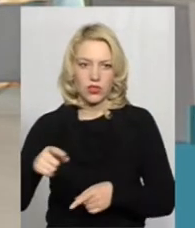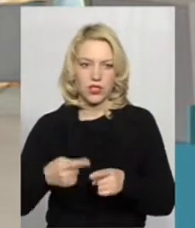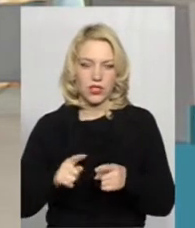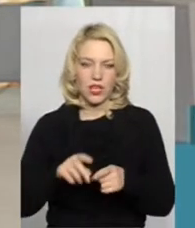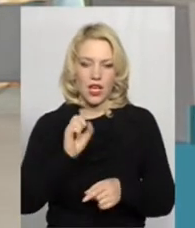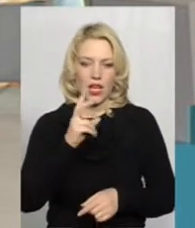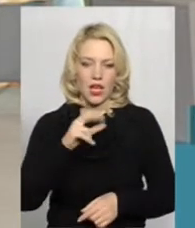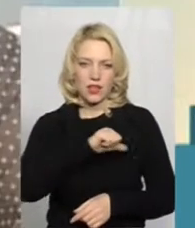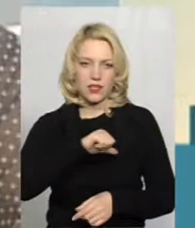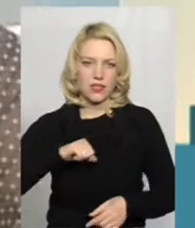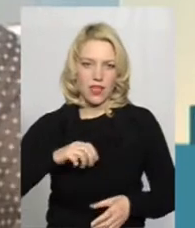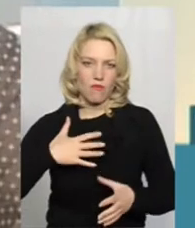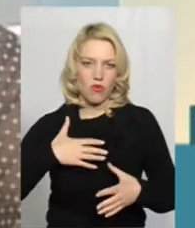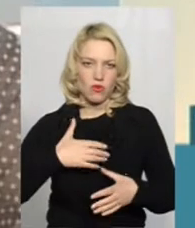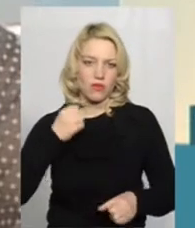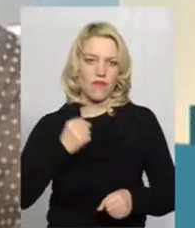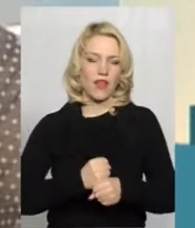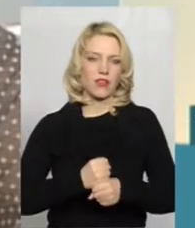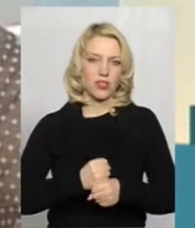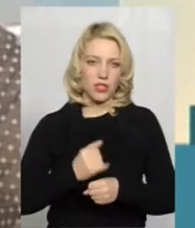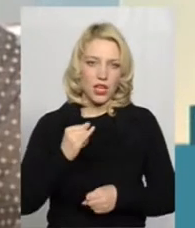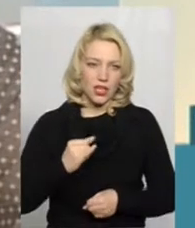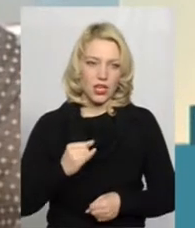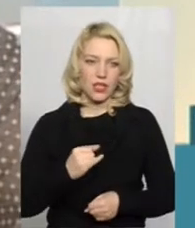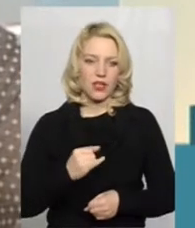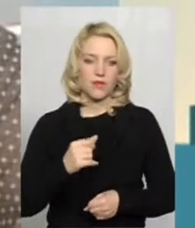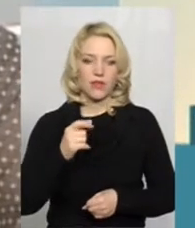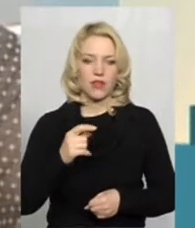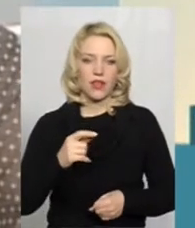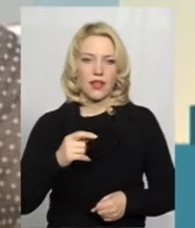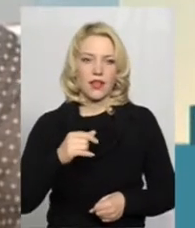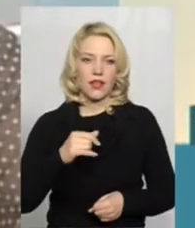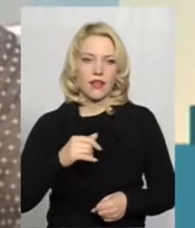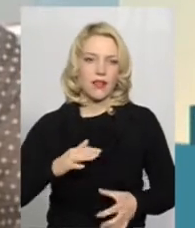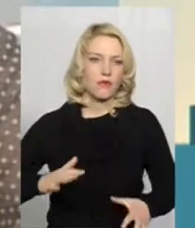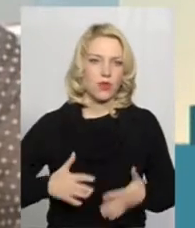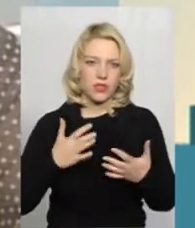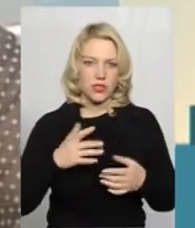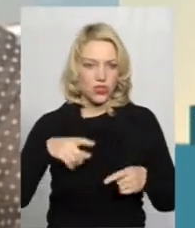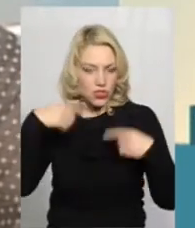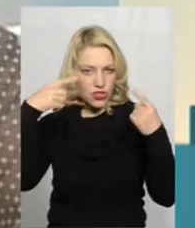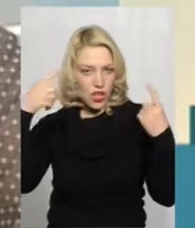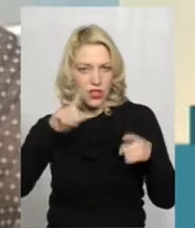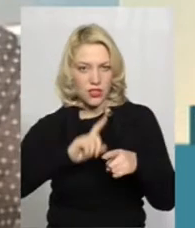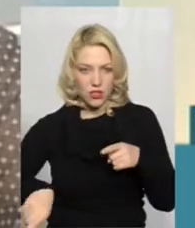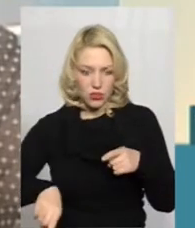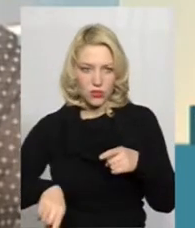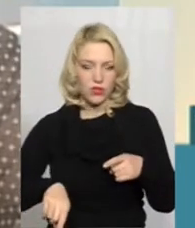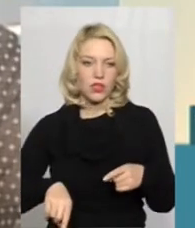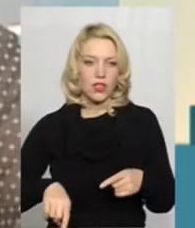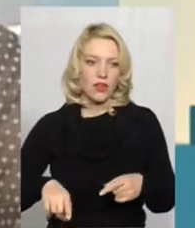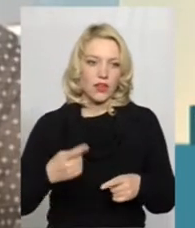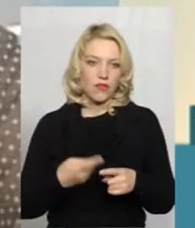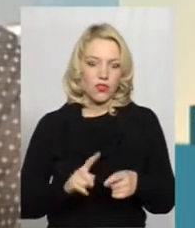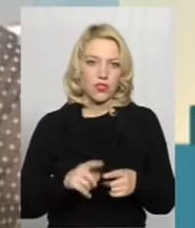акт самоствердження. І вони імпульсивні, легко шаленіють, вони